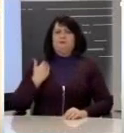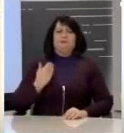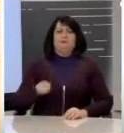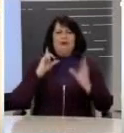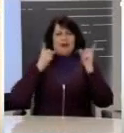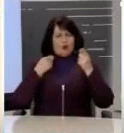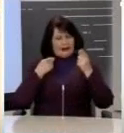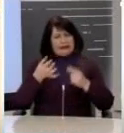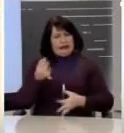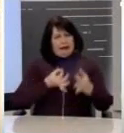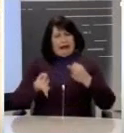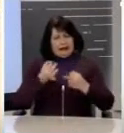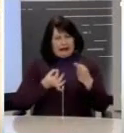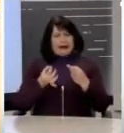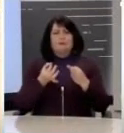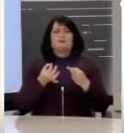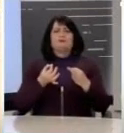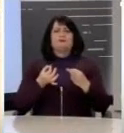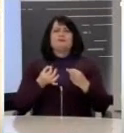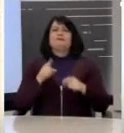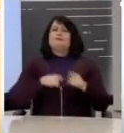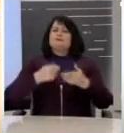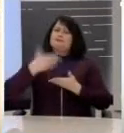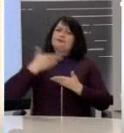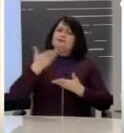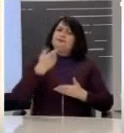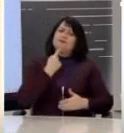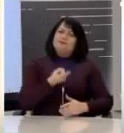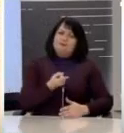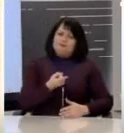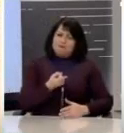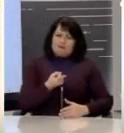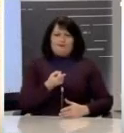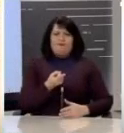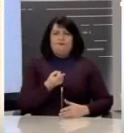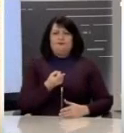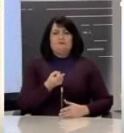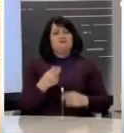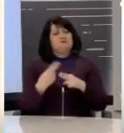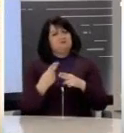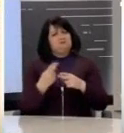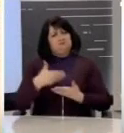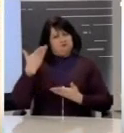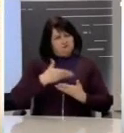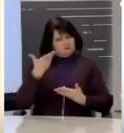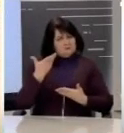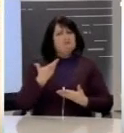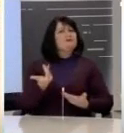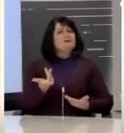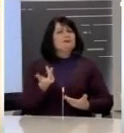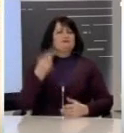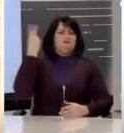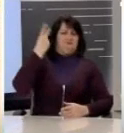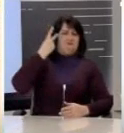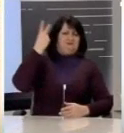αξιωματικής αντιπολίτευσης αλλά και από μερίδα του τύπου, ακόμα και του λεγόμενου έγκριτου τύπου, την